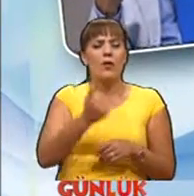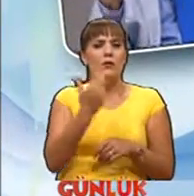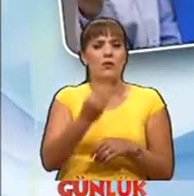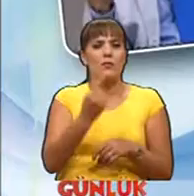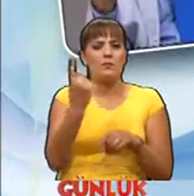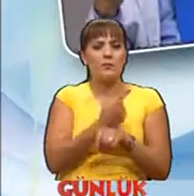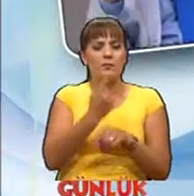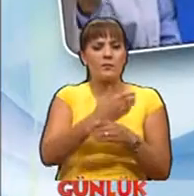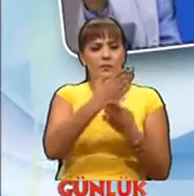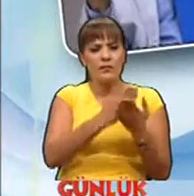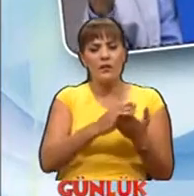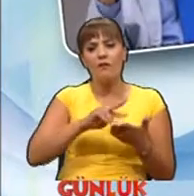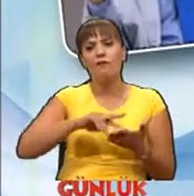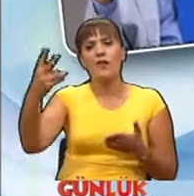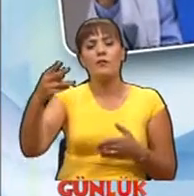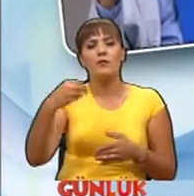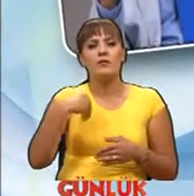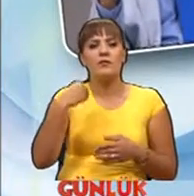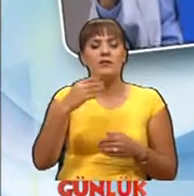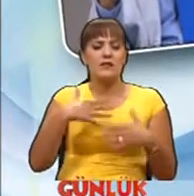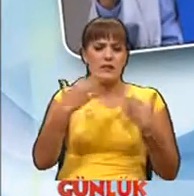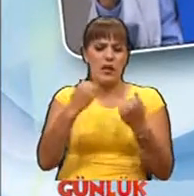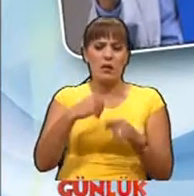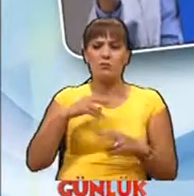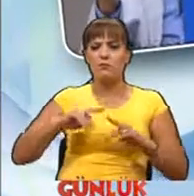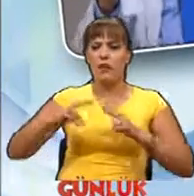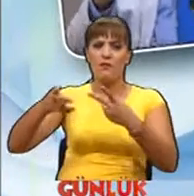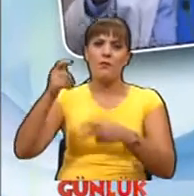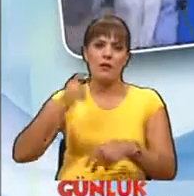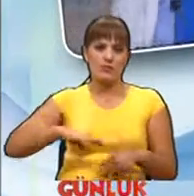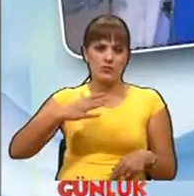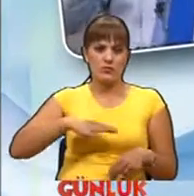bir kesiti devretmek istiyor. Hayır, sağlığındakini devretmek istiyor.